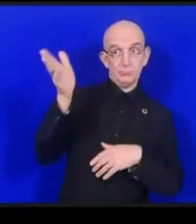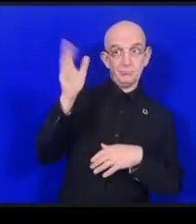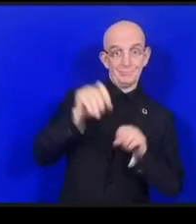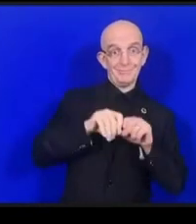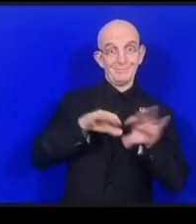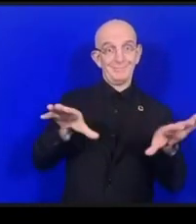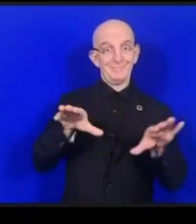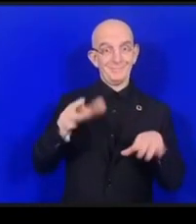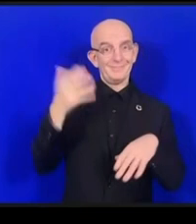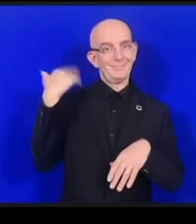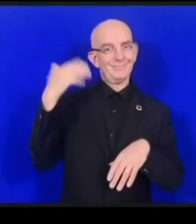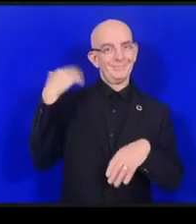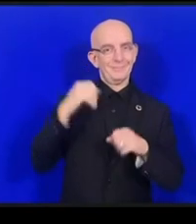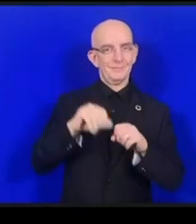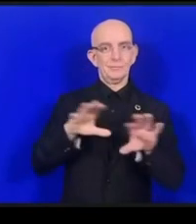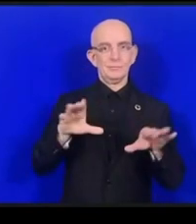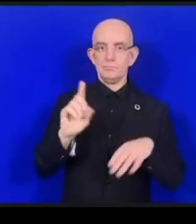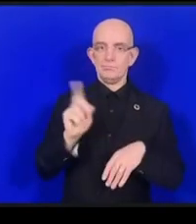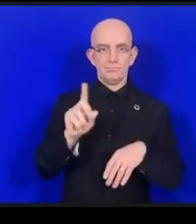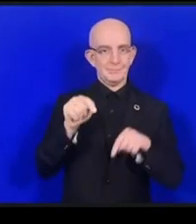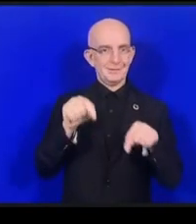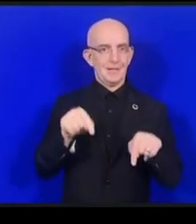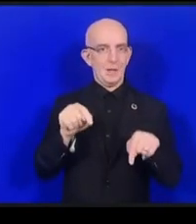но с одной